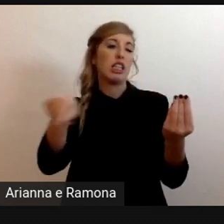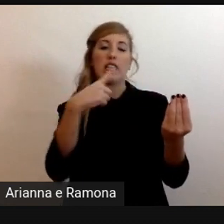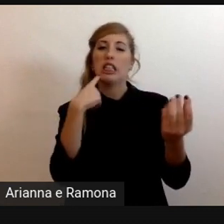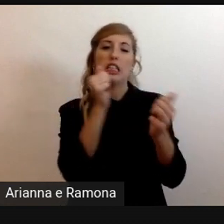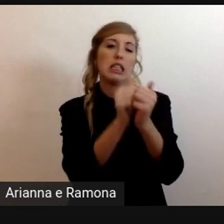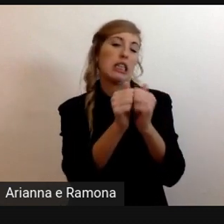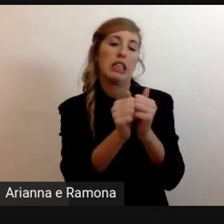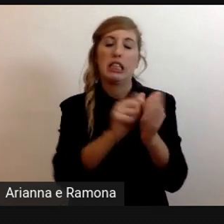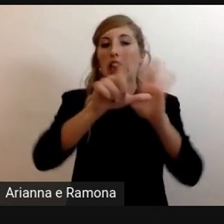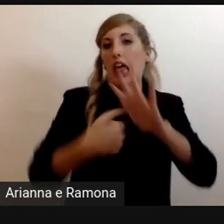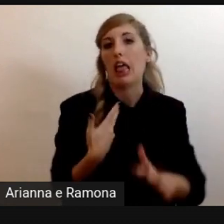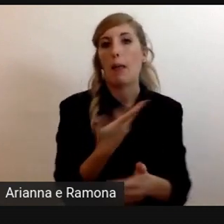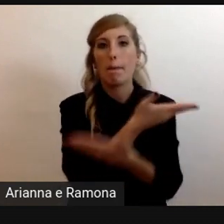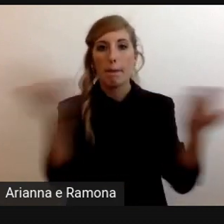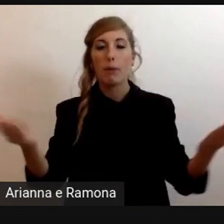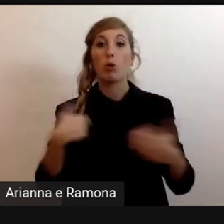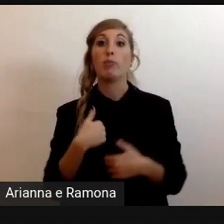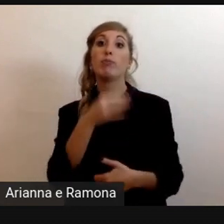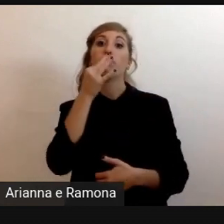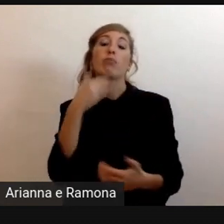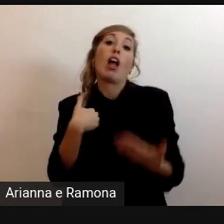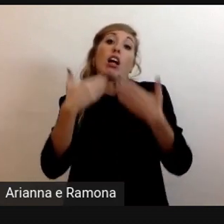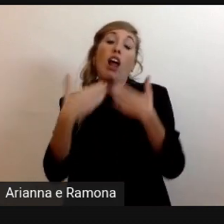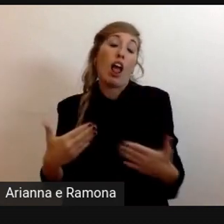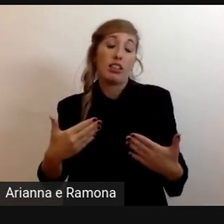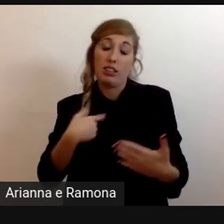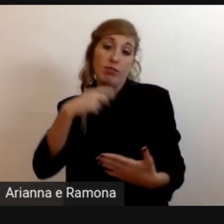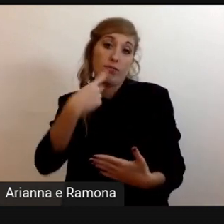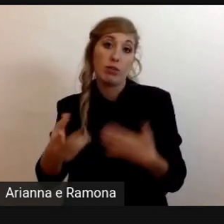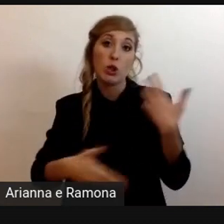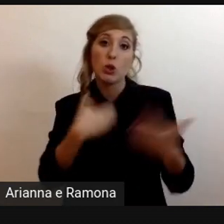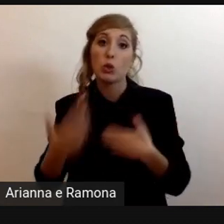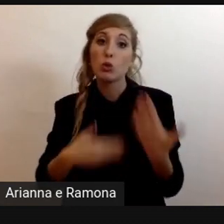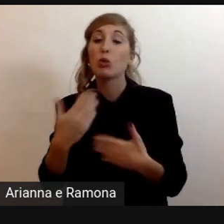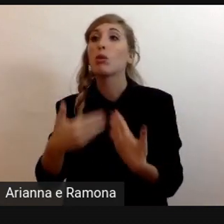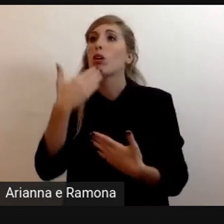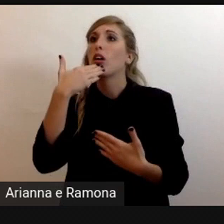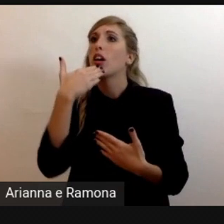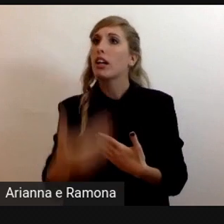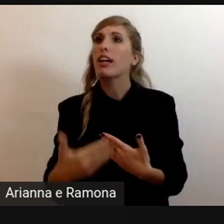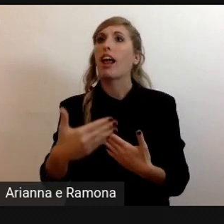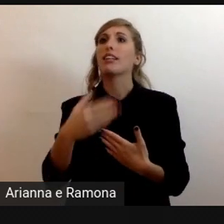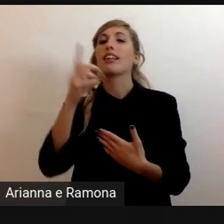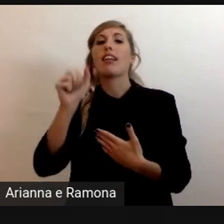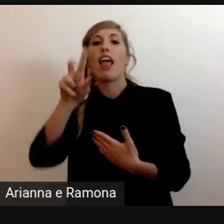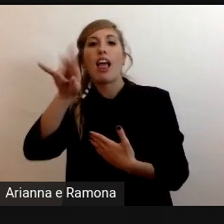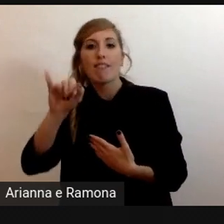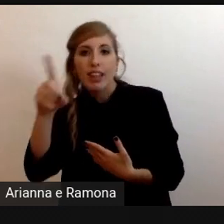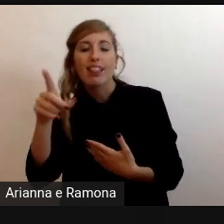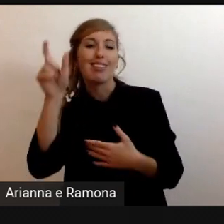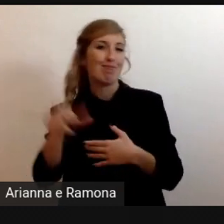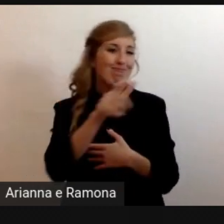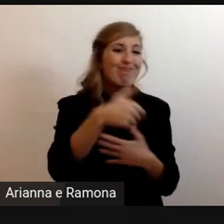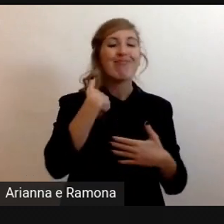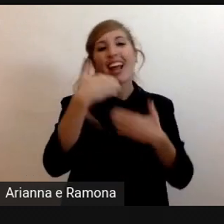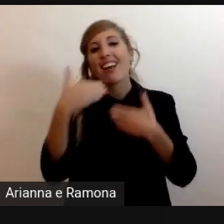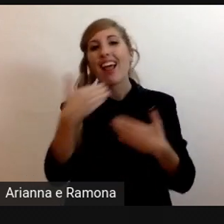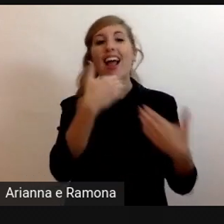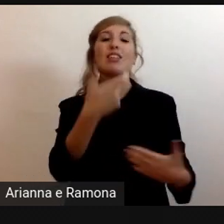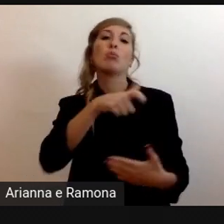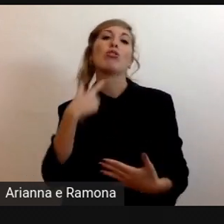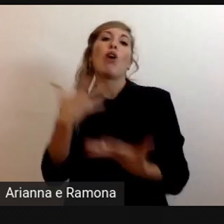mi piacciono tantissimo l'uomo già da adesso a eder e david per avere accettato l'invito